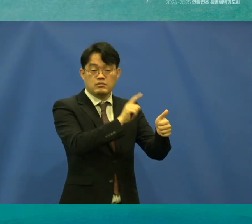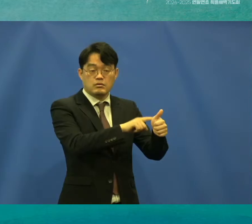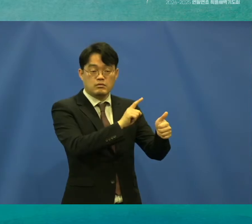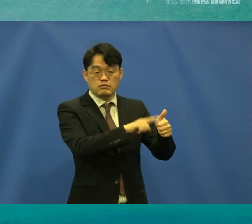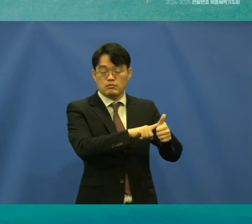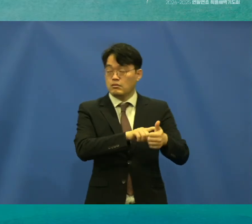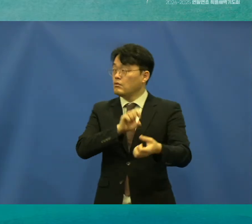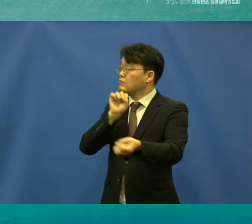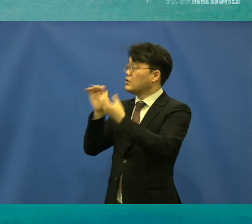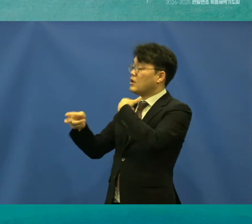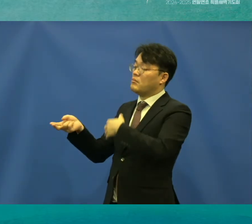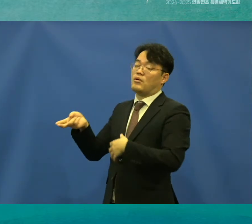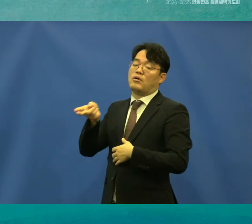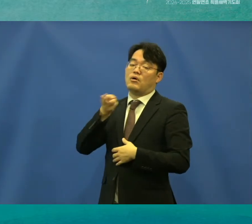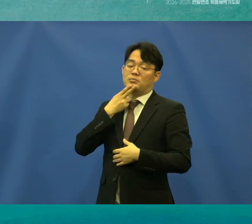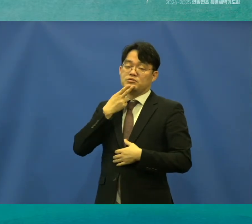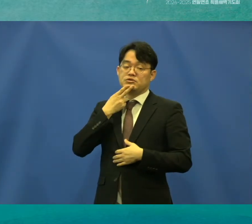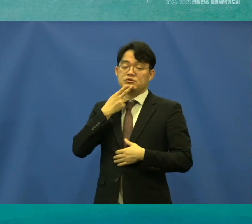침묵합니다.